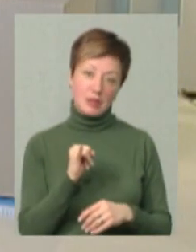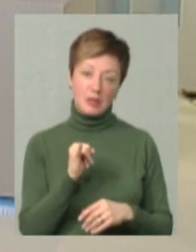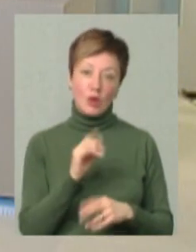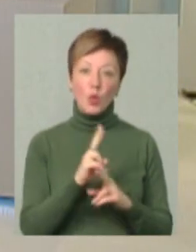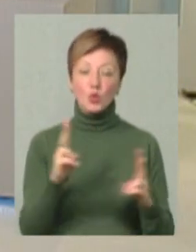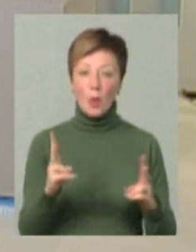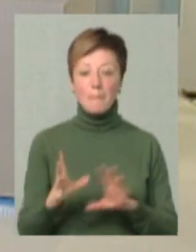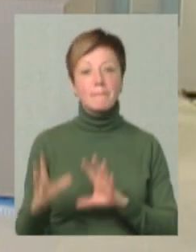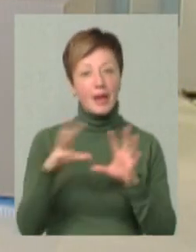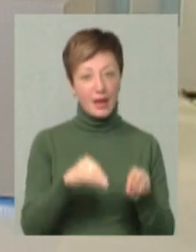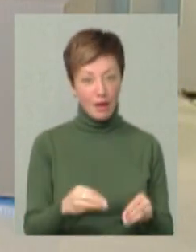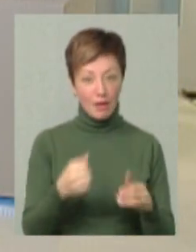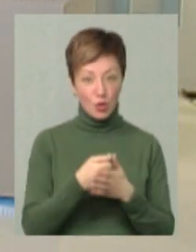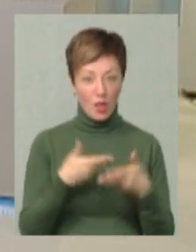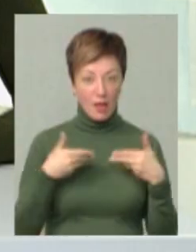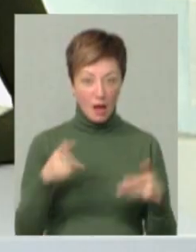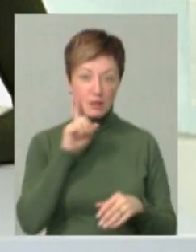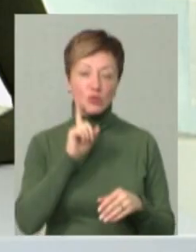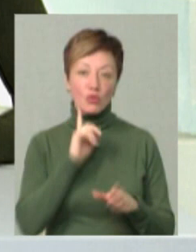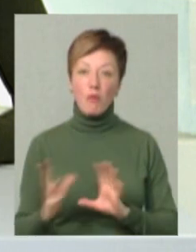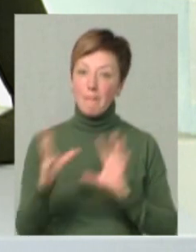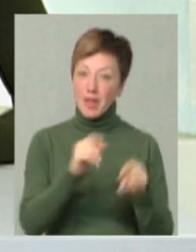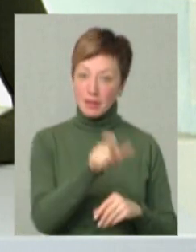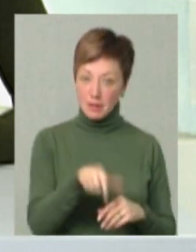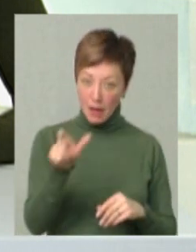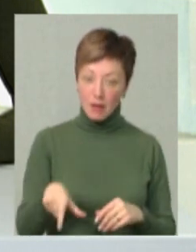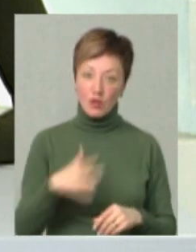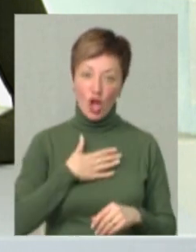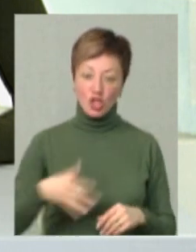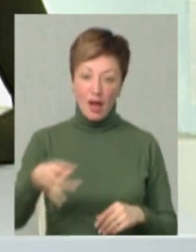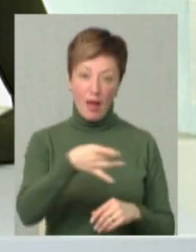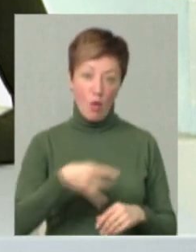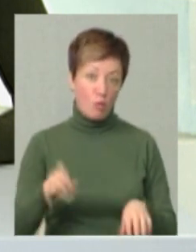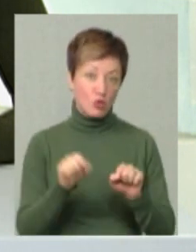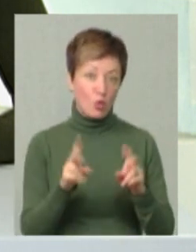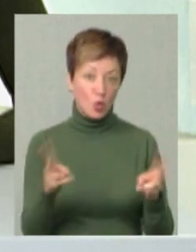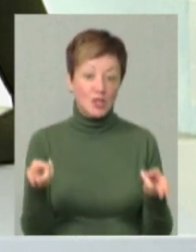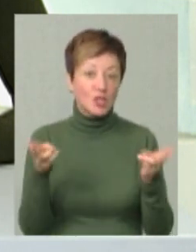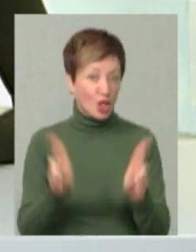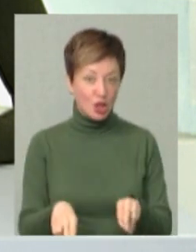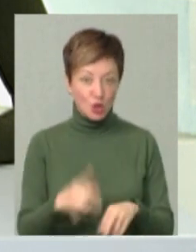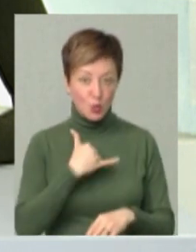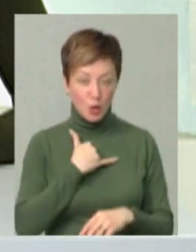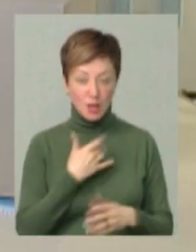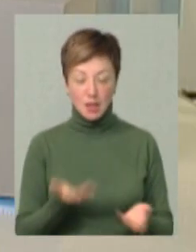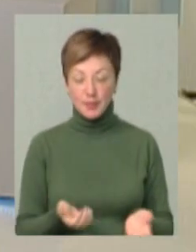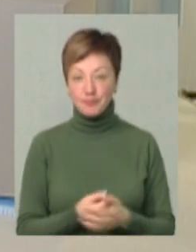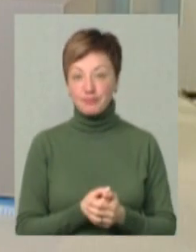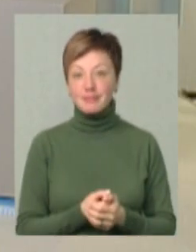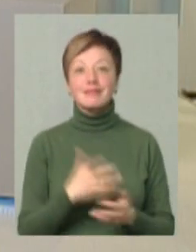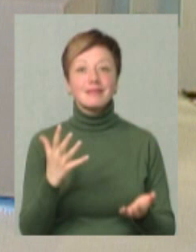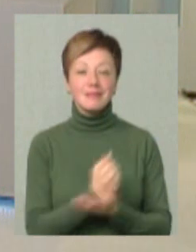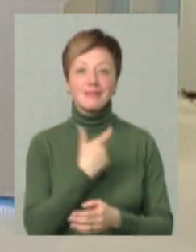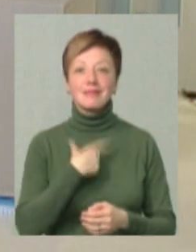тим, хто переїхав до нас, тимчасово переселеним в наш регіон, можливо, хтось у нас і залишиться, і